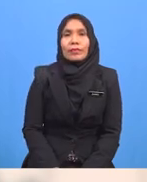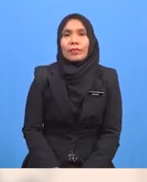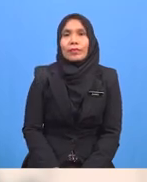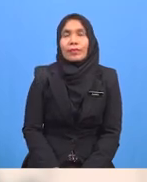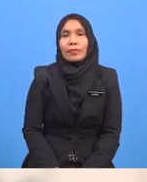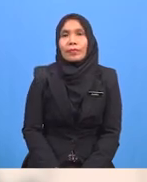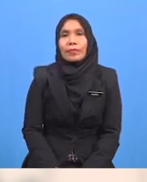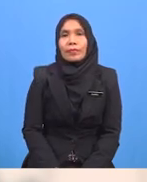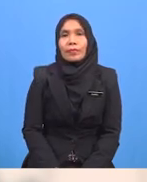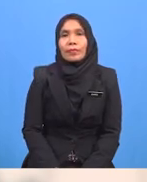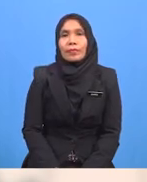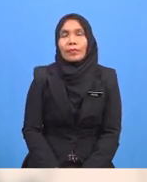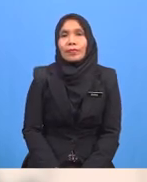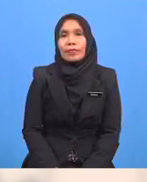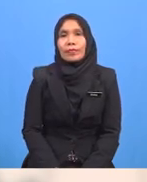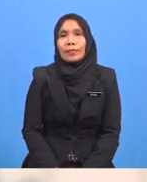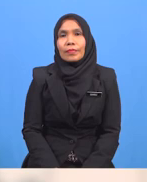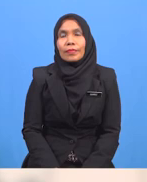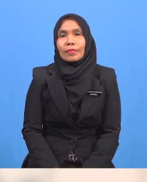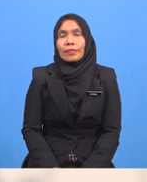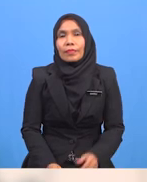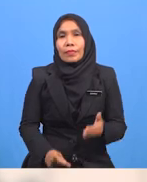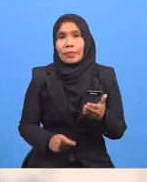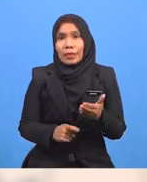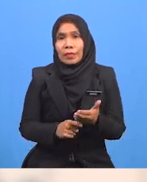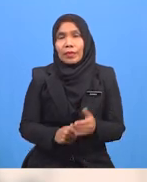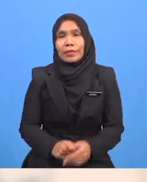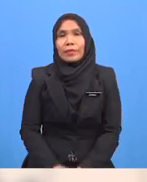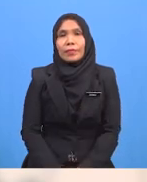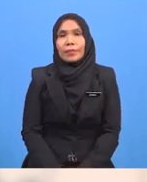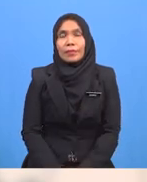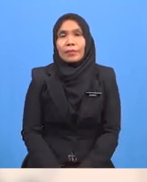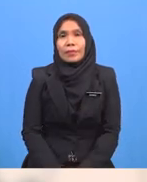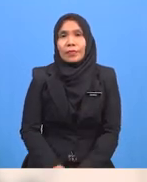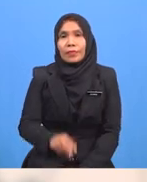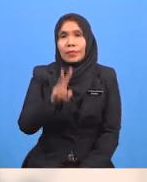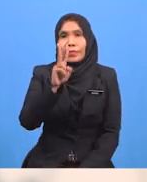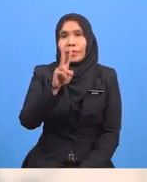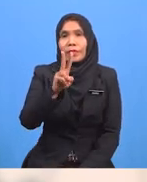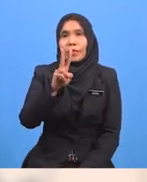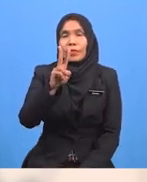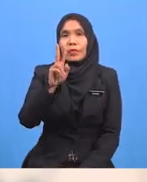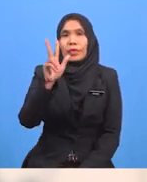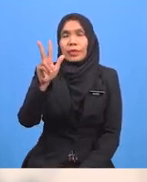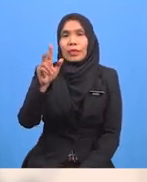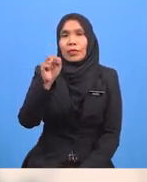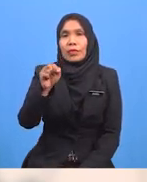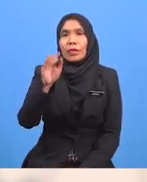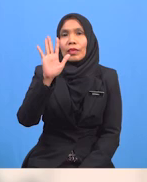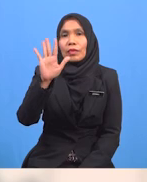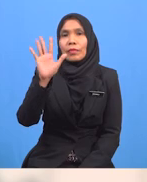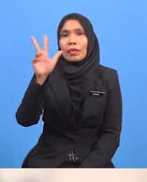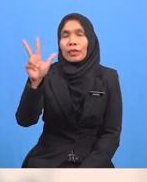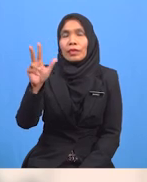kita tambahkan 2-sea BC 23 berpuluhan 53 m2